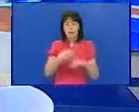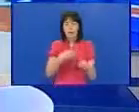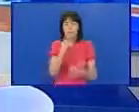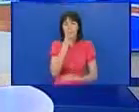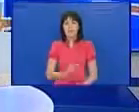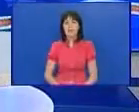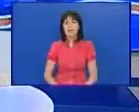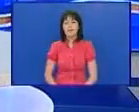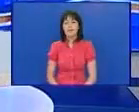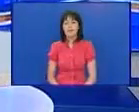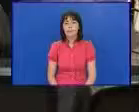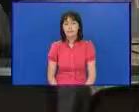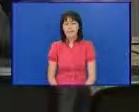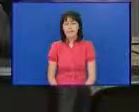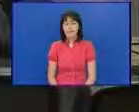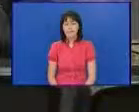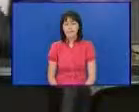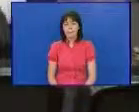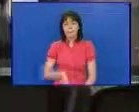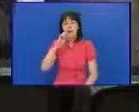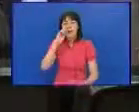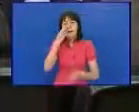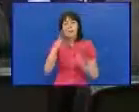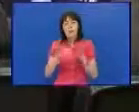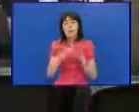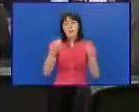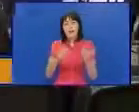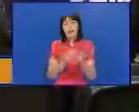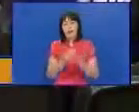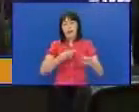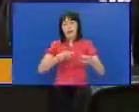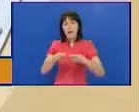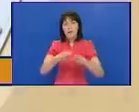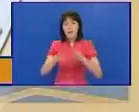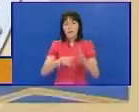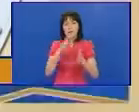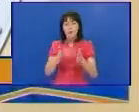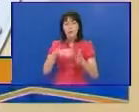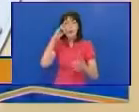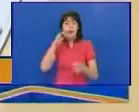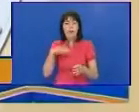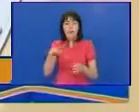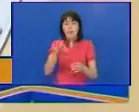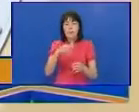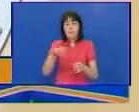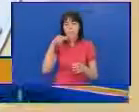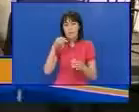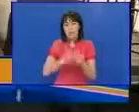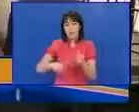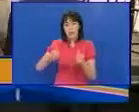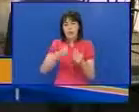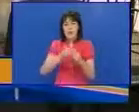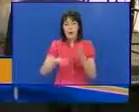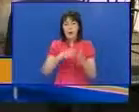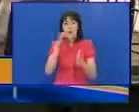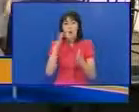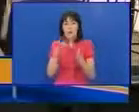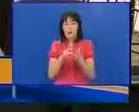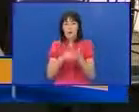Әлімбаев тарқатады. Шымкент жаңа әкімшілік іскерлік орталық Қазақстан Республикасы президенті жанындағы орталық